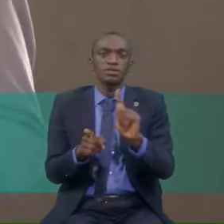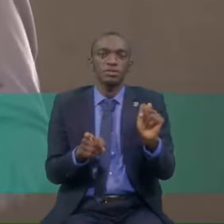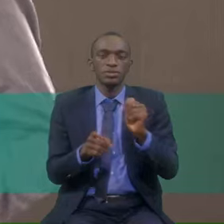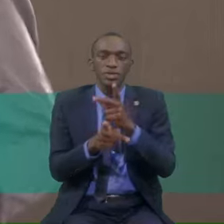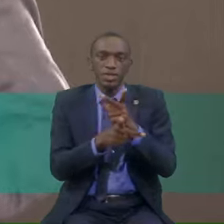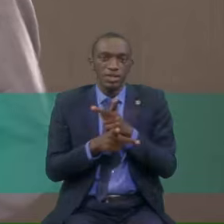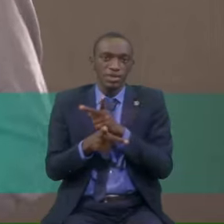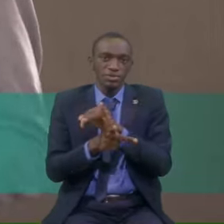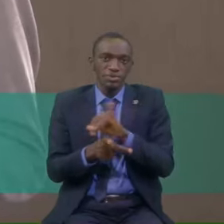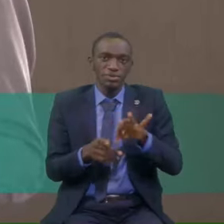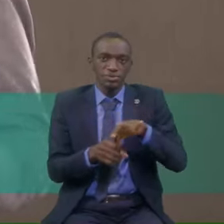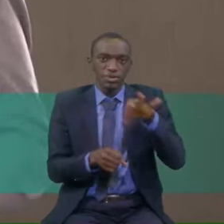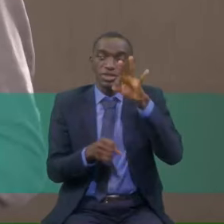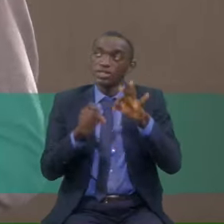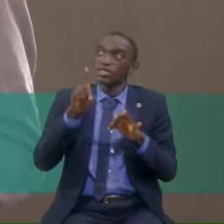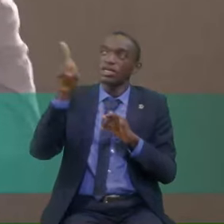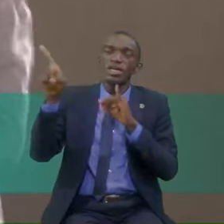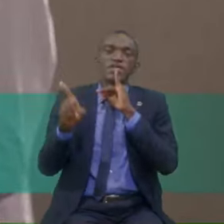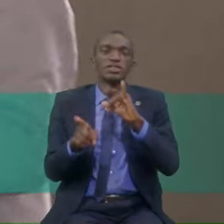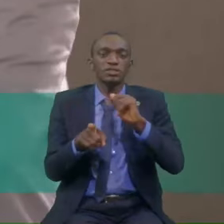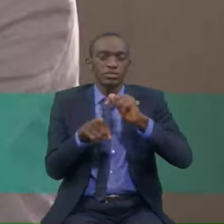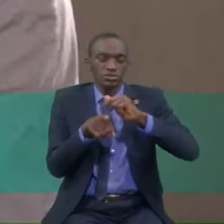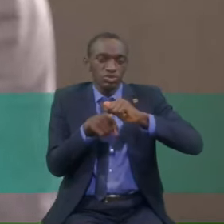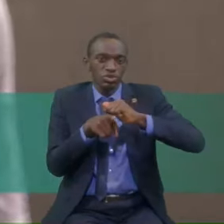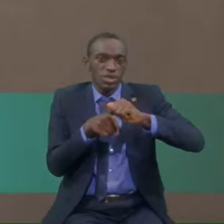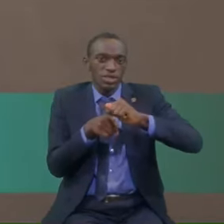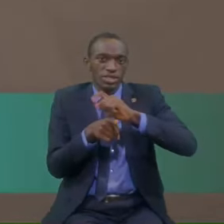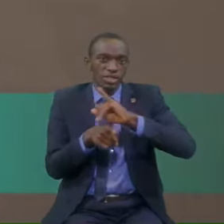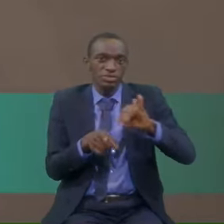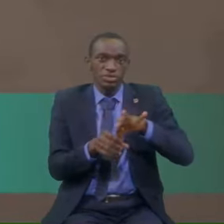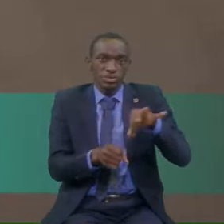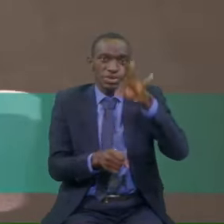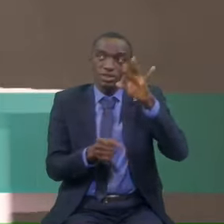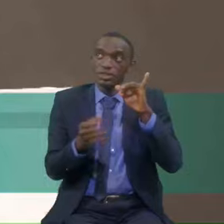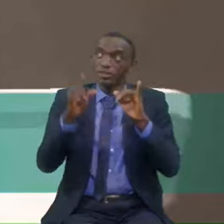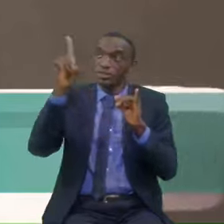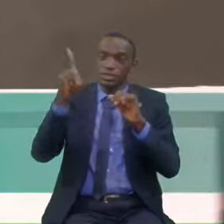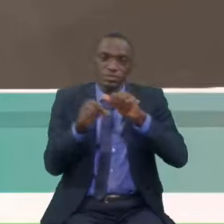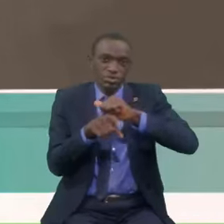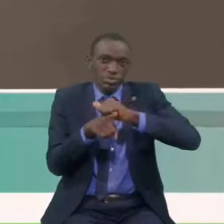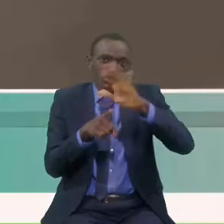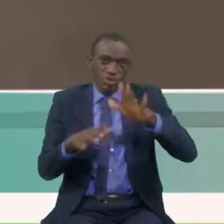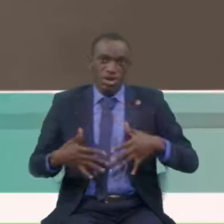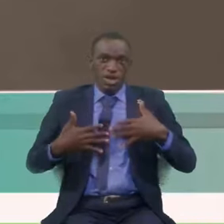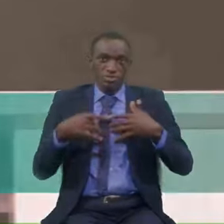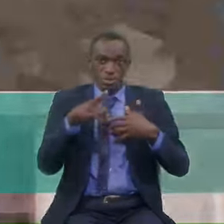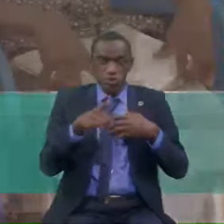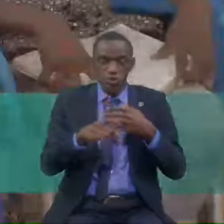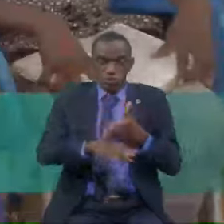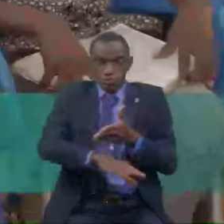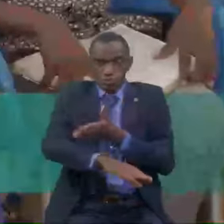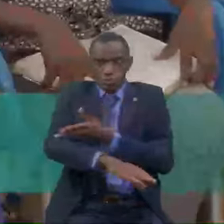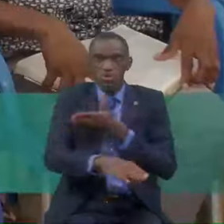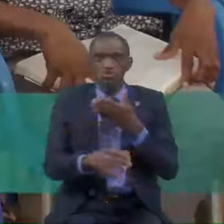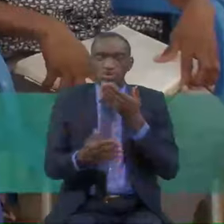l'Esprit qui cultive nos vies, qui cultive ta vie, ton ministère. Et tu passes de bon à